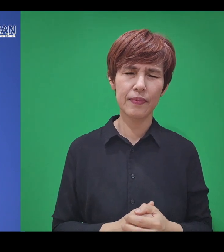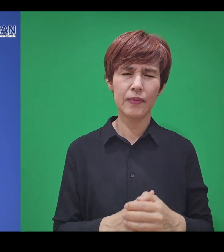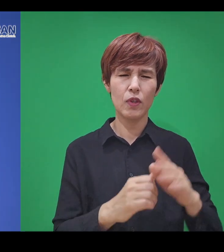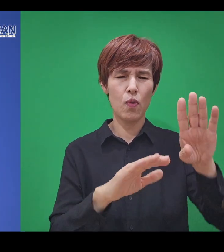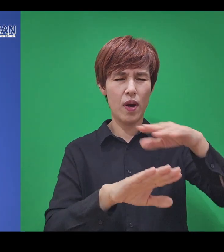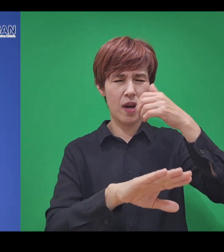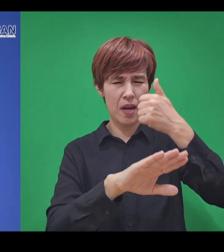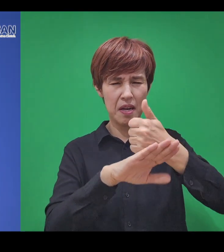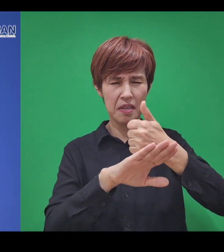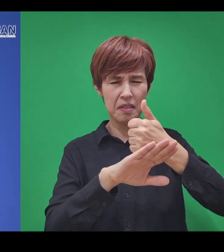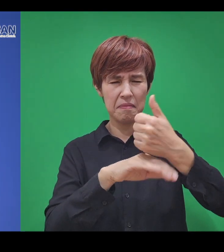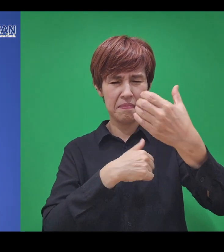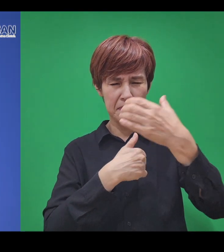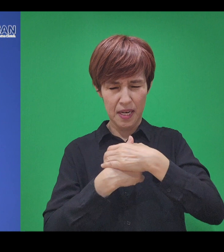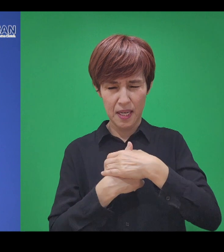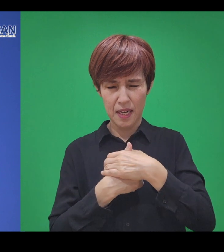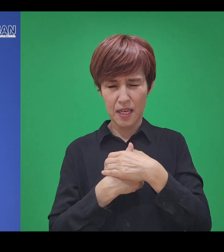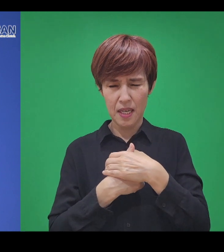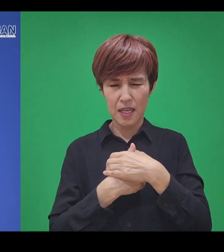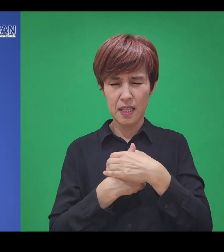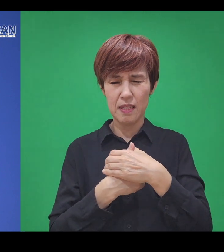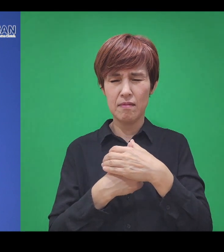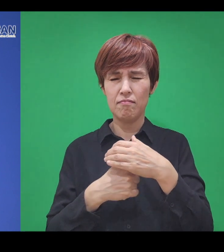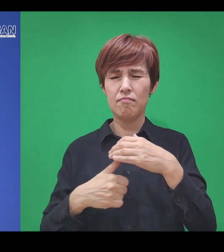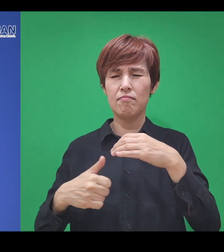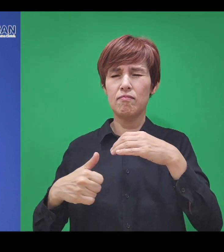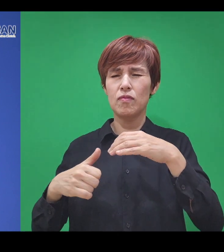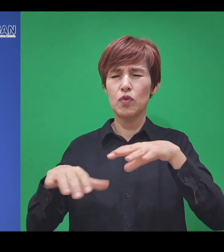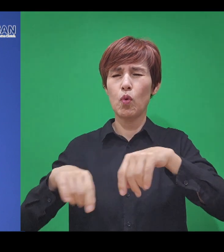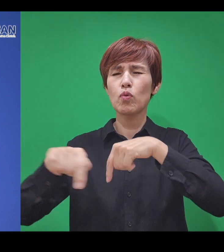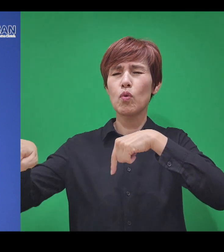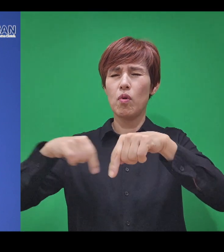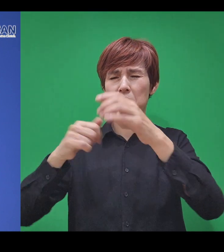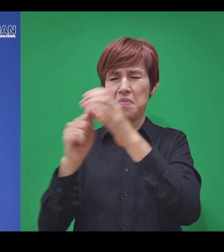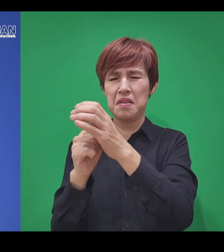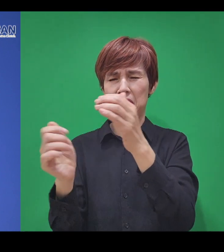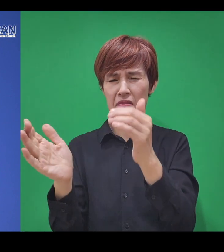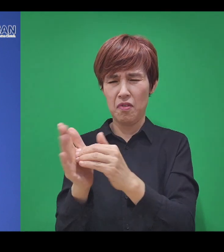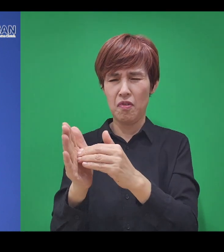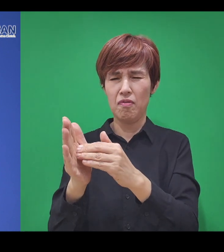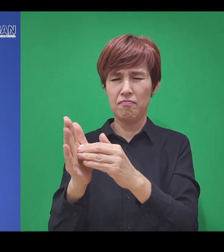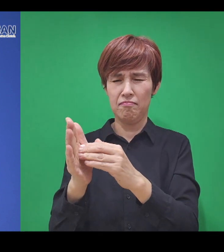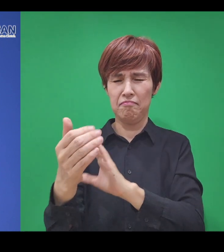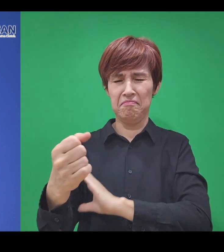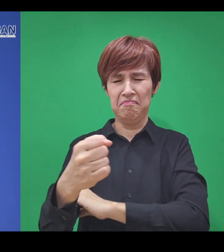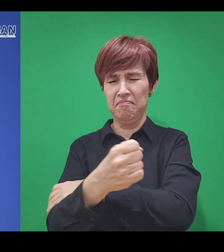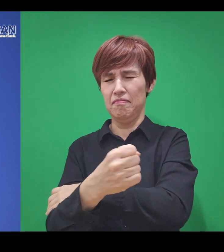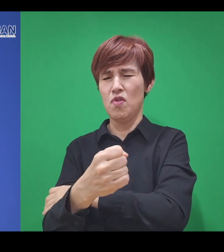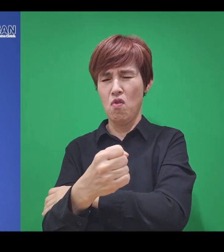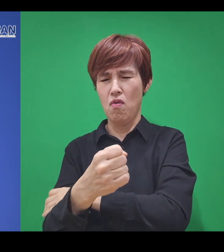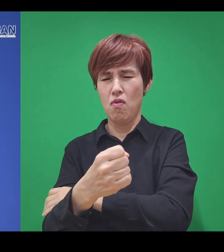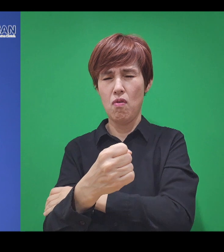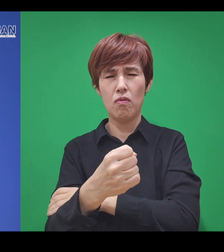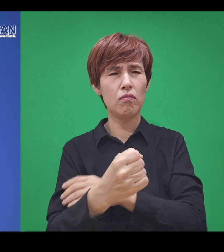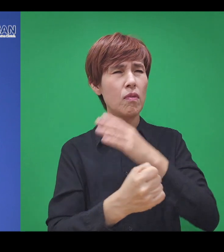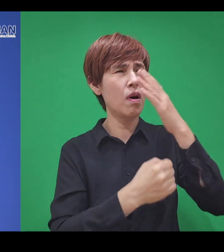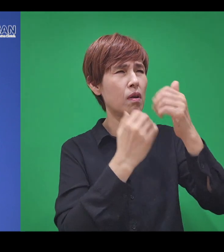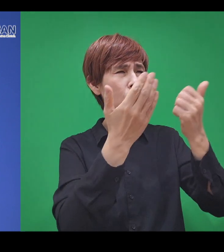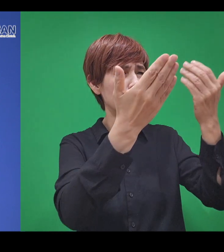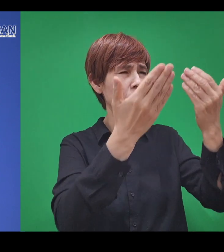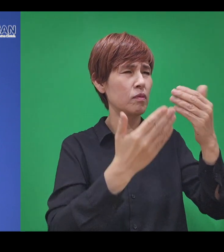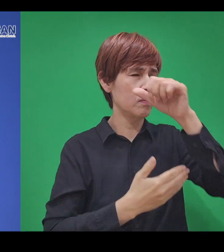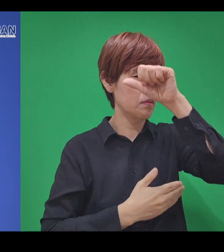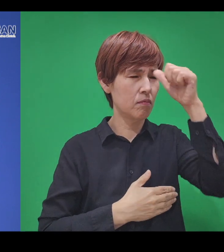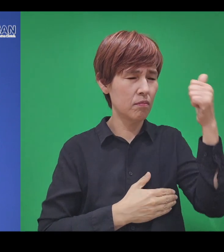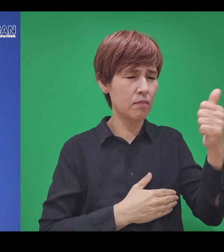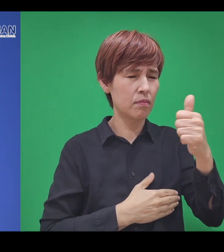황제가 내어준 총독의 권위는 가지면서 하나님이 주신 대제사장과